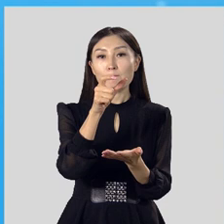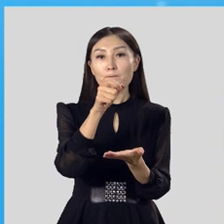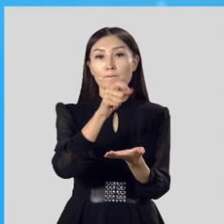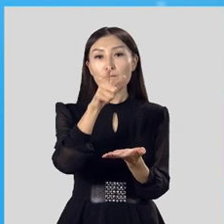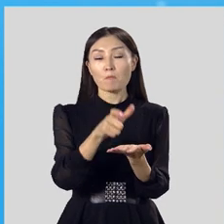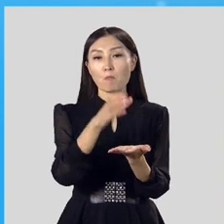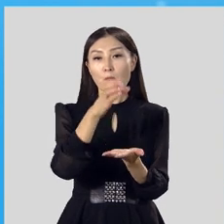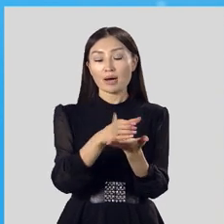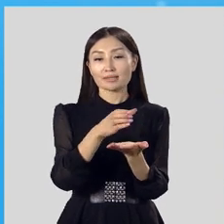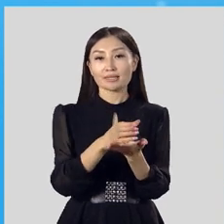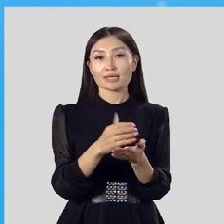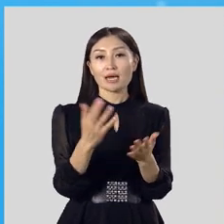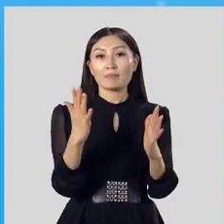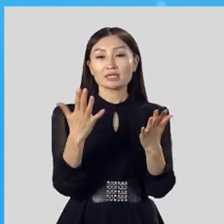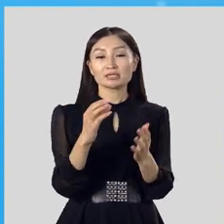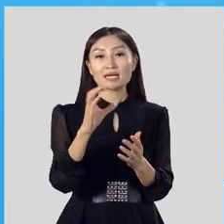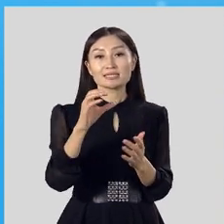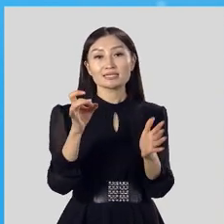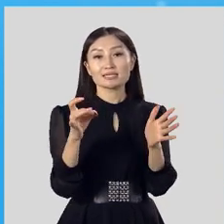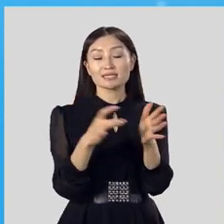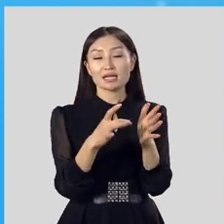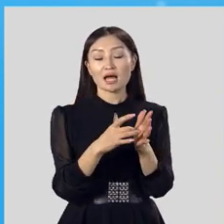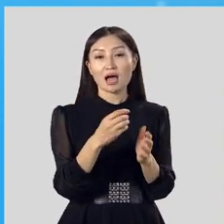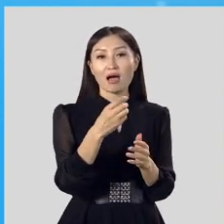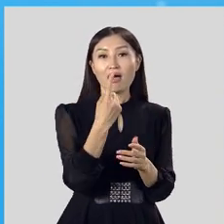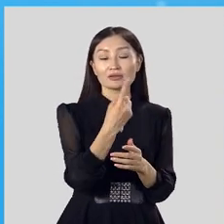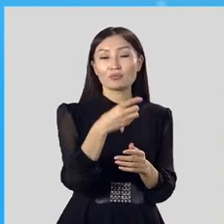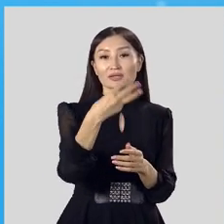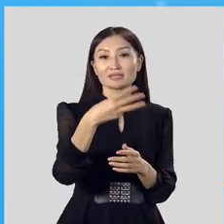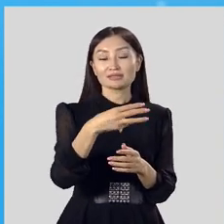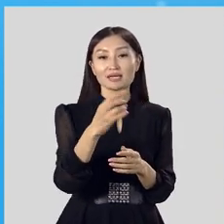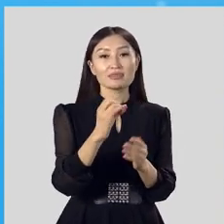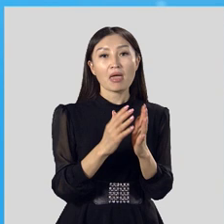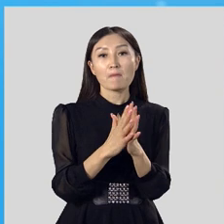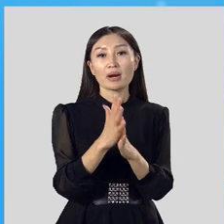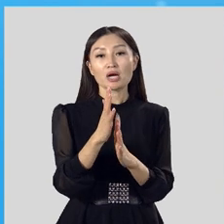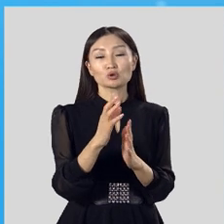стекла. В одну из них положим 30 непроросших семян гороха,